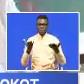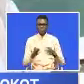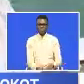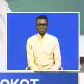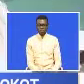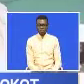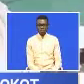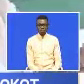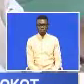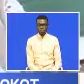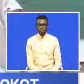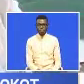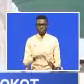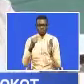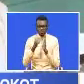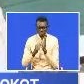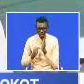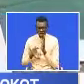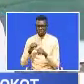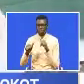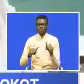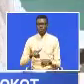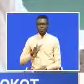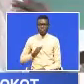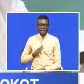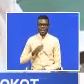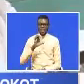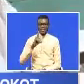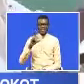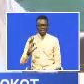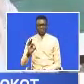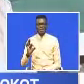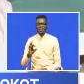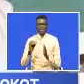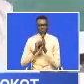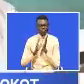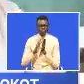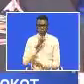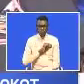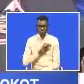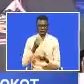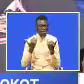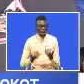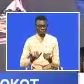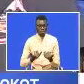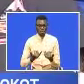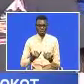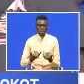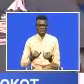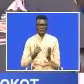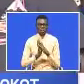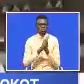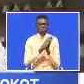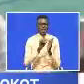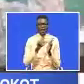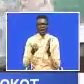Tukayaka hiyo kipengele kidogo hapa, ya kina mama hapa kidogo, ya CDF hapa kidogo, na ingine hapa. Sasa, hakuna story